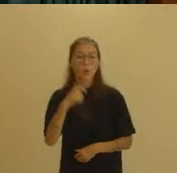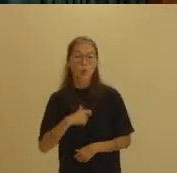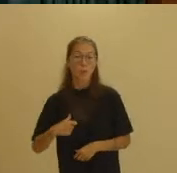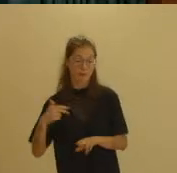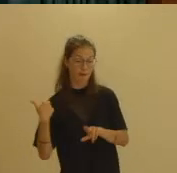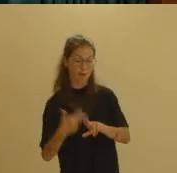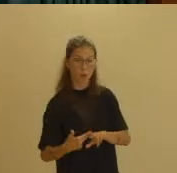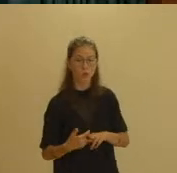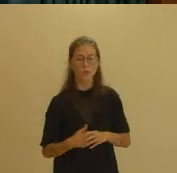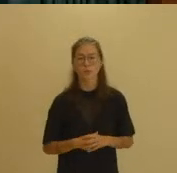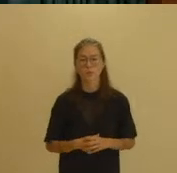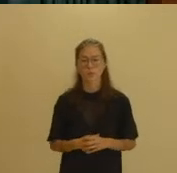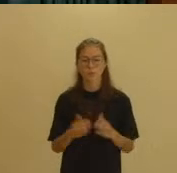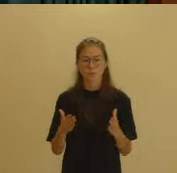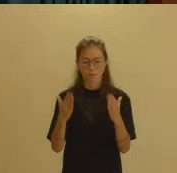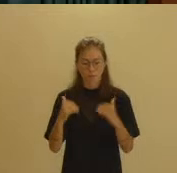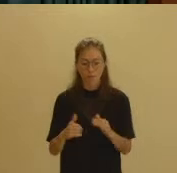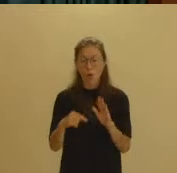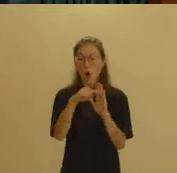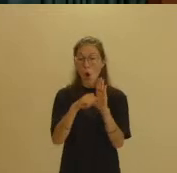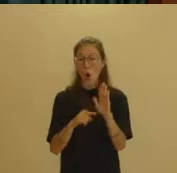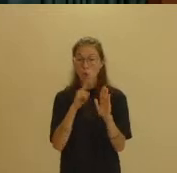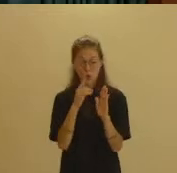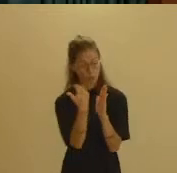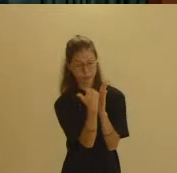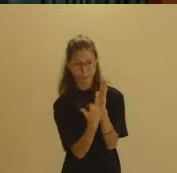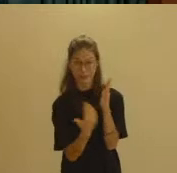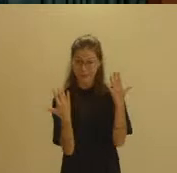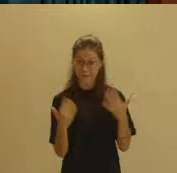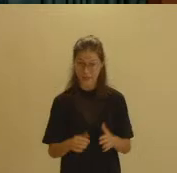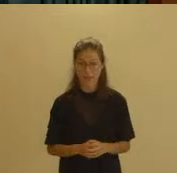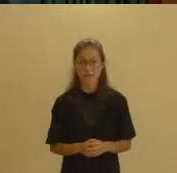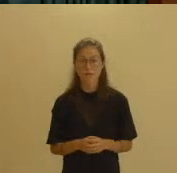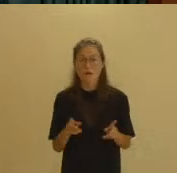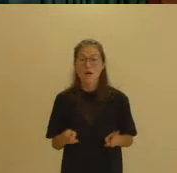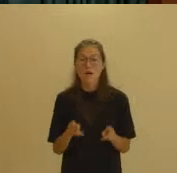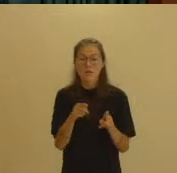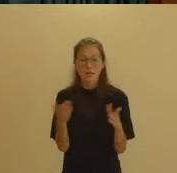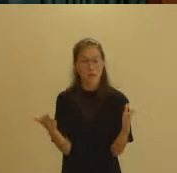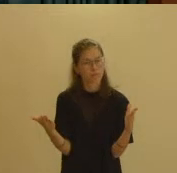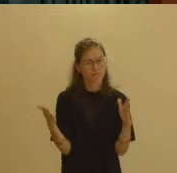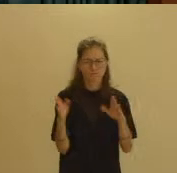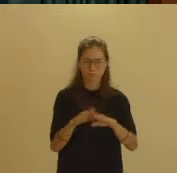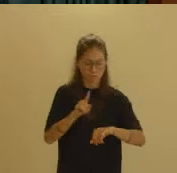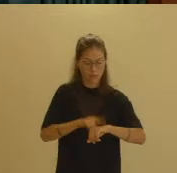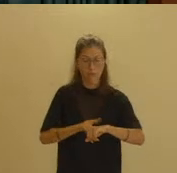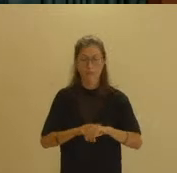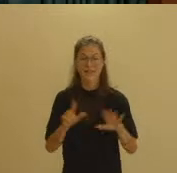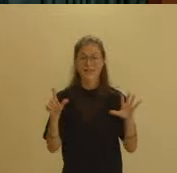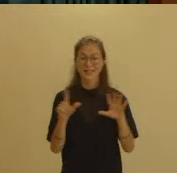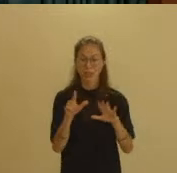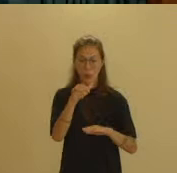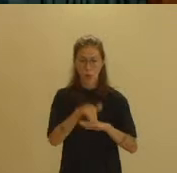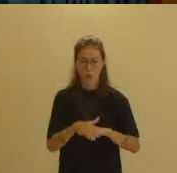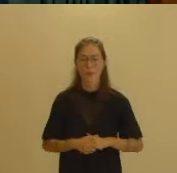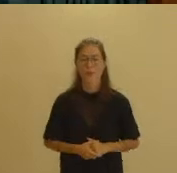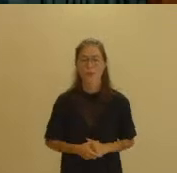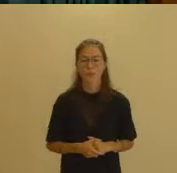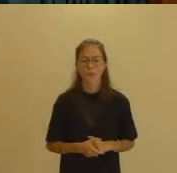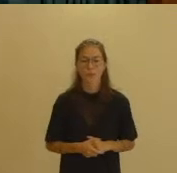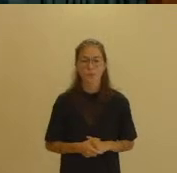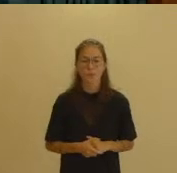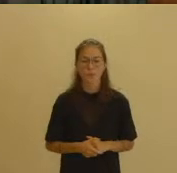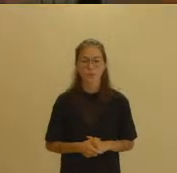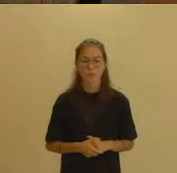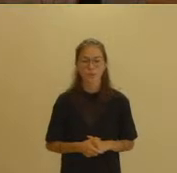maire. L'ordre du jour étant épuisé, la séance est levée à 19h. Merci,